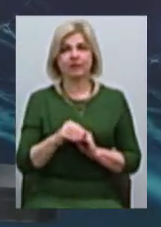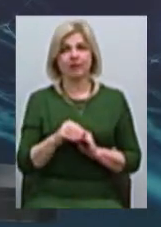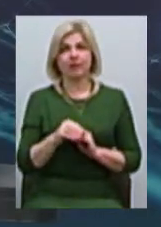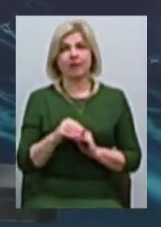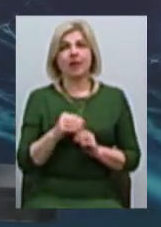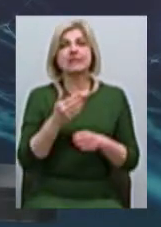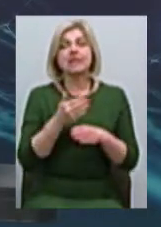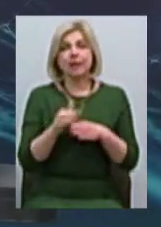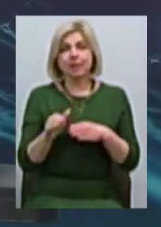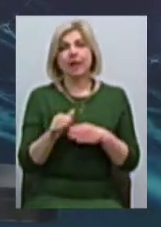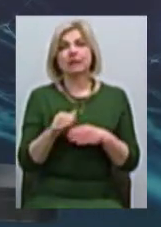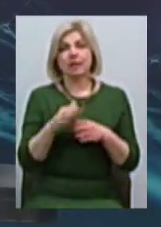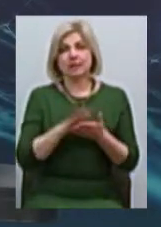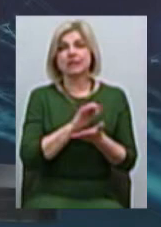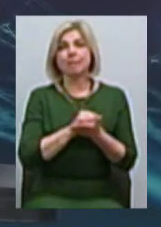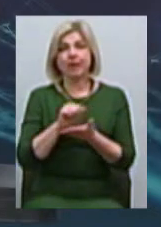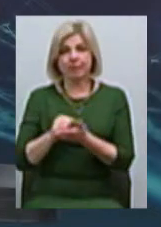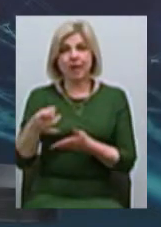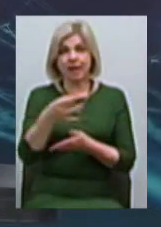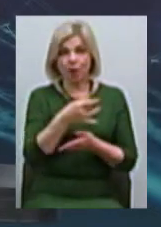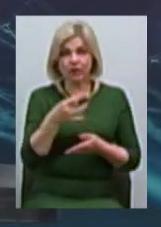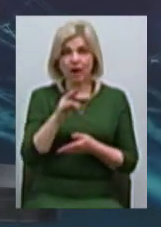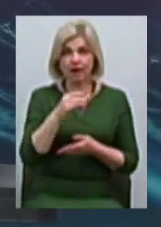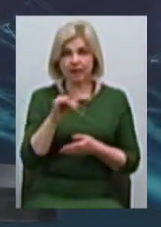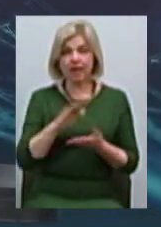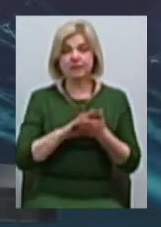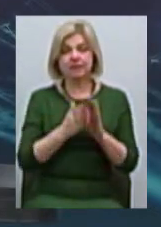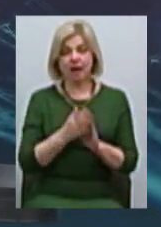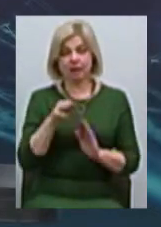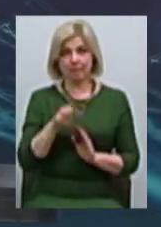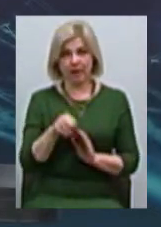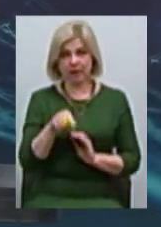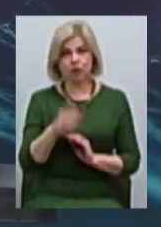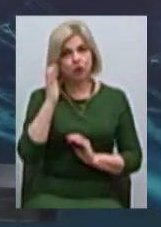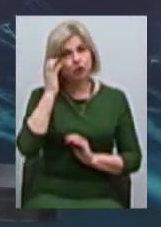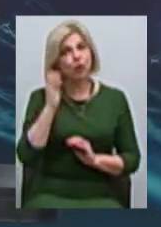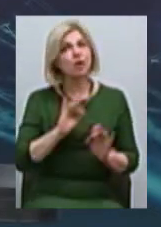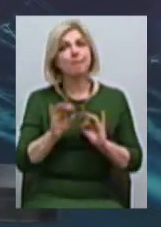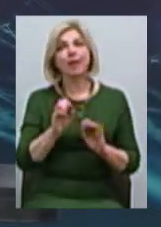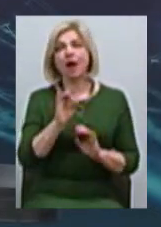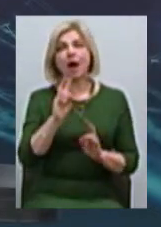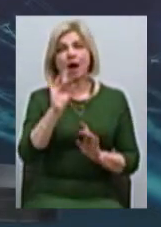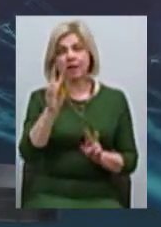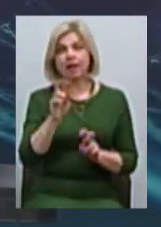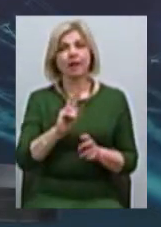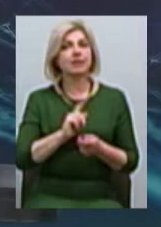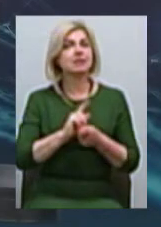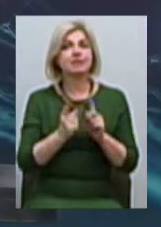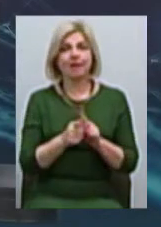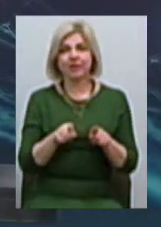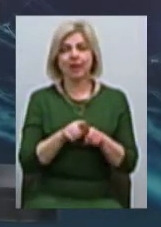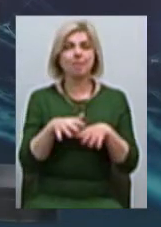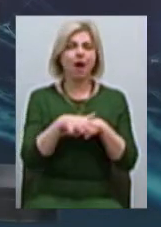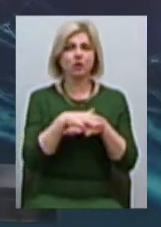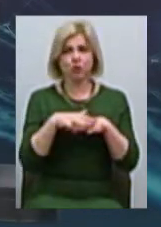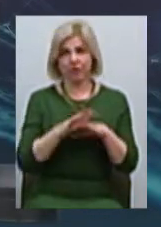сегмент засобів масової інформації регіональний, то от на станом на березень чорний піар не став таким, знаєте, масовим